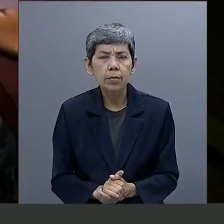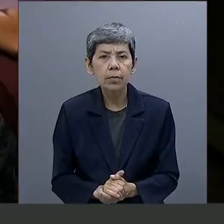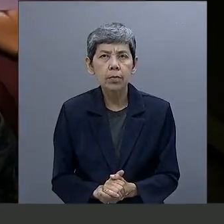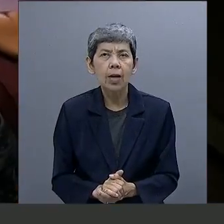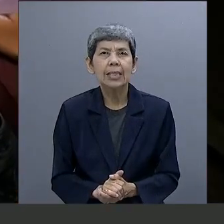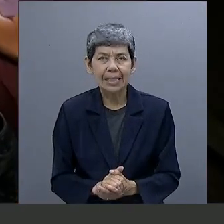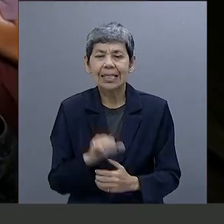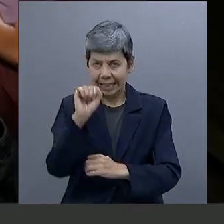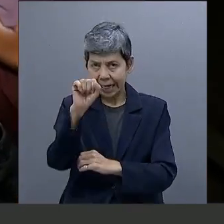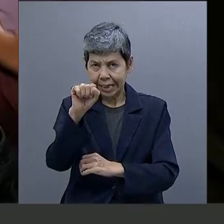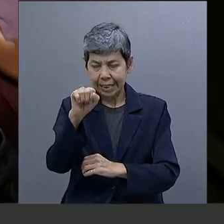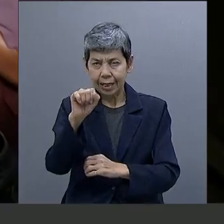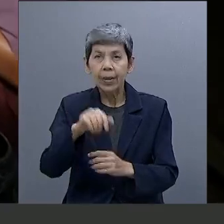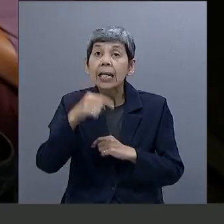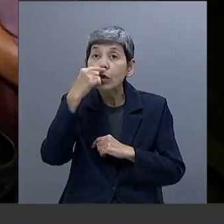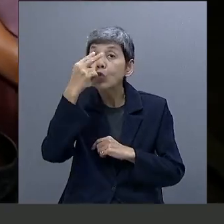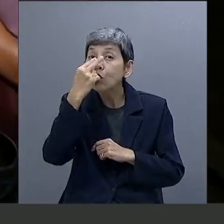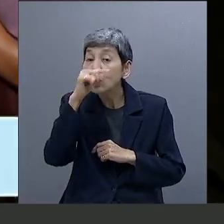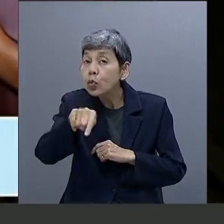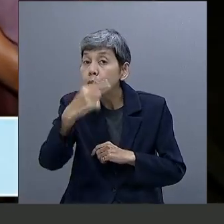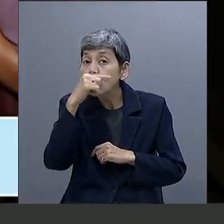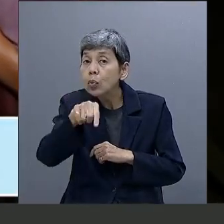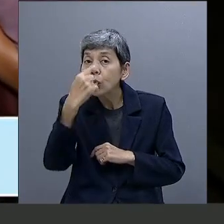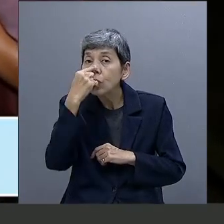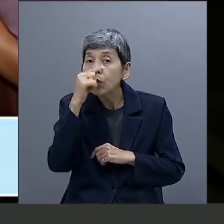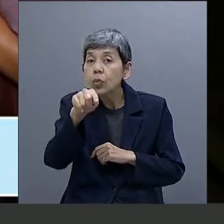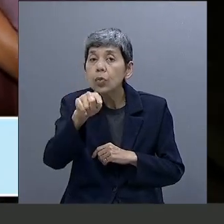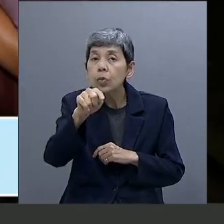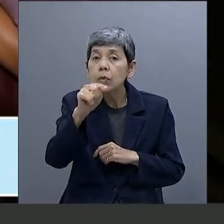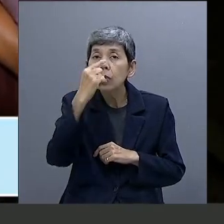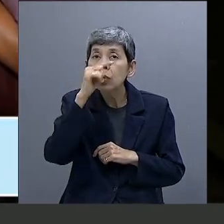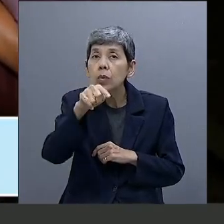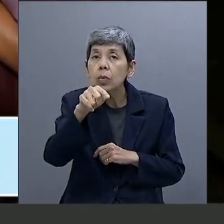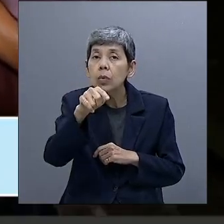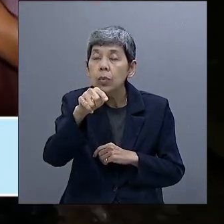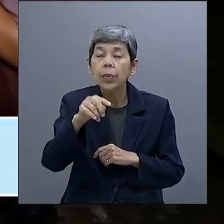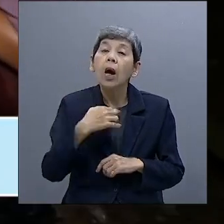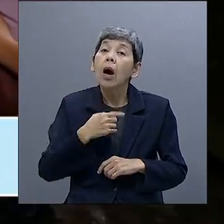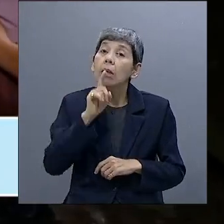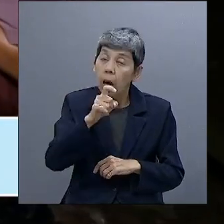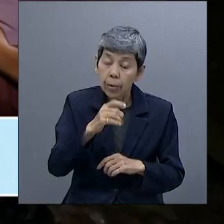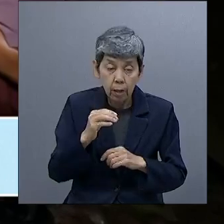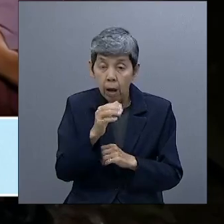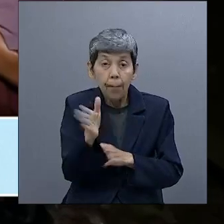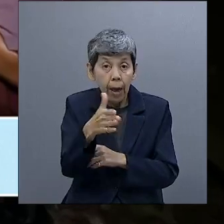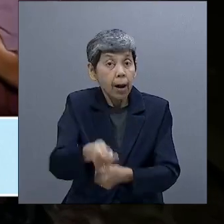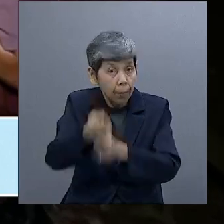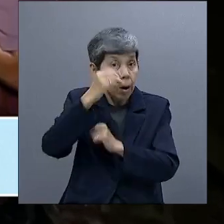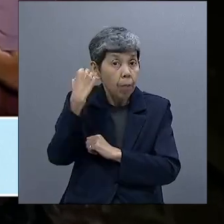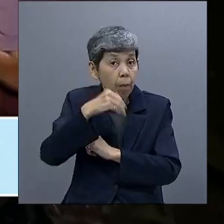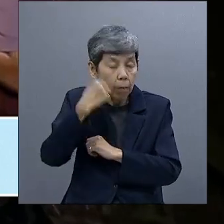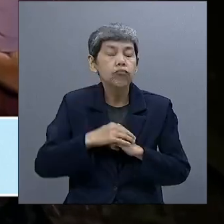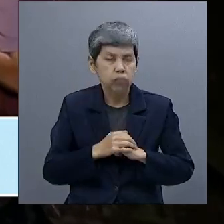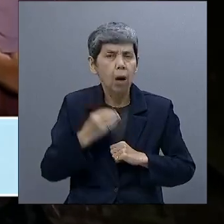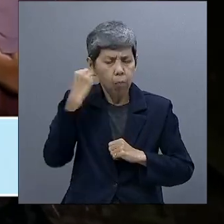ใช่ครับถูกต้องครับ ตรงไหนคร ับ นี่ครับจุดตรงนี้ครับพี ่ตามปกตินี่เราเข้ามาหาปลาที่นี่กันบ่อยไหมค